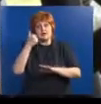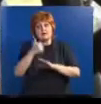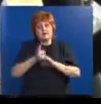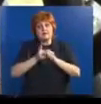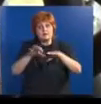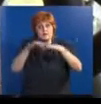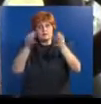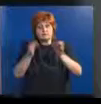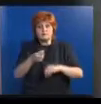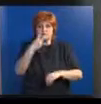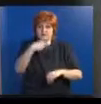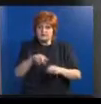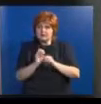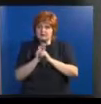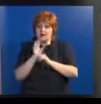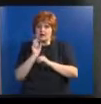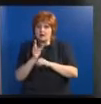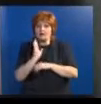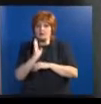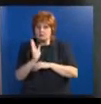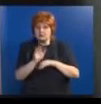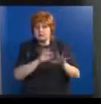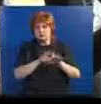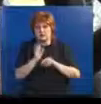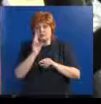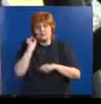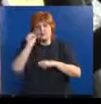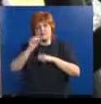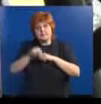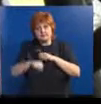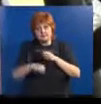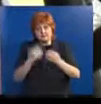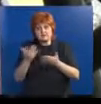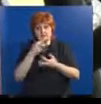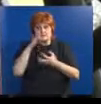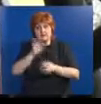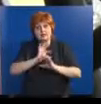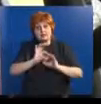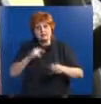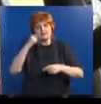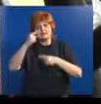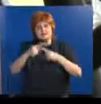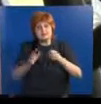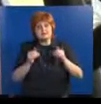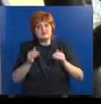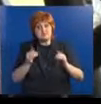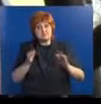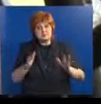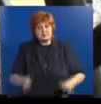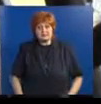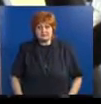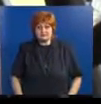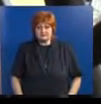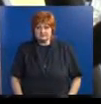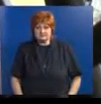осени 2014. О том, как прошло мероприятие, кто стал победителем и забрал приз, мы расскажем на нашем телеканале. Анна